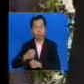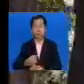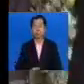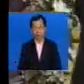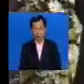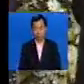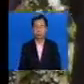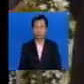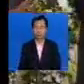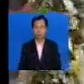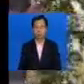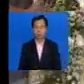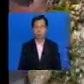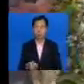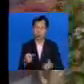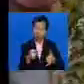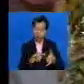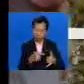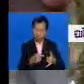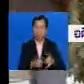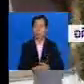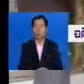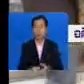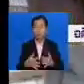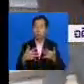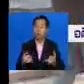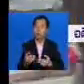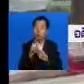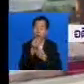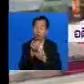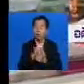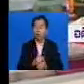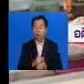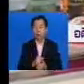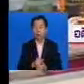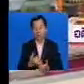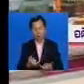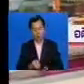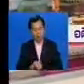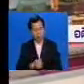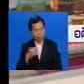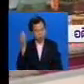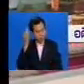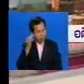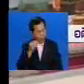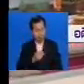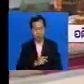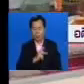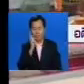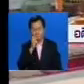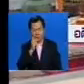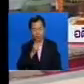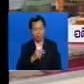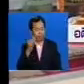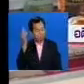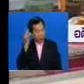ประธานคณะมนตรีความมั่นคงแห่งชาติหรือคมช.ได้เปิดเผยค่ะว่ารู้สึกแปลกใจกับกระแสข่าวที่ตัวเองจะเข้ามาเป็นรองหัวหน้าพรรคการเมือง